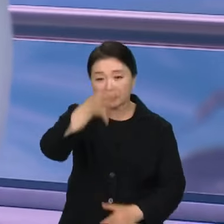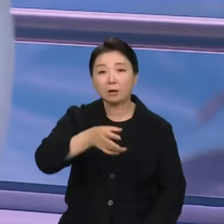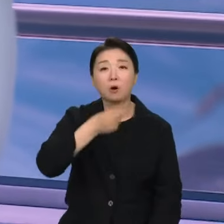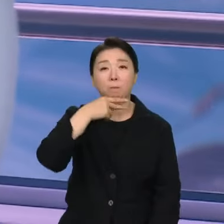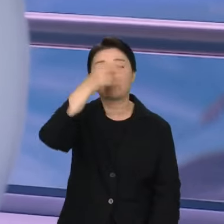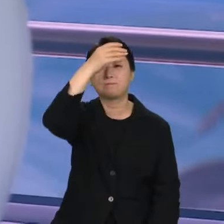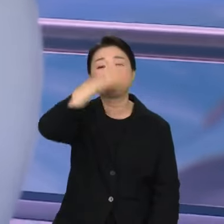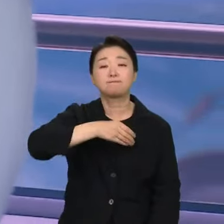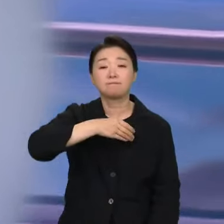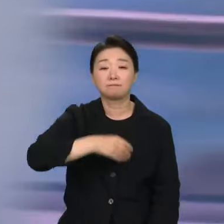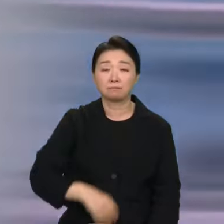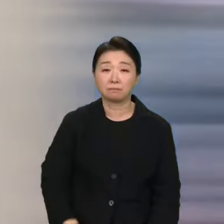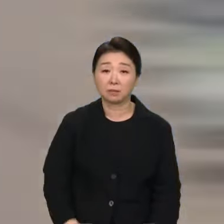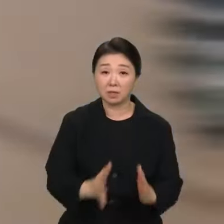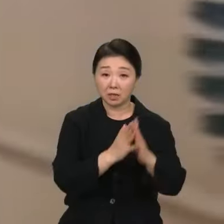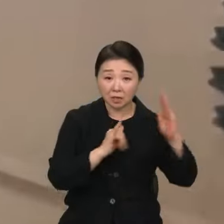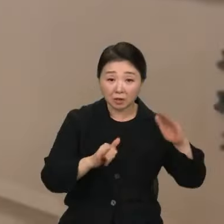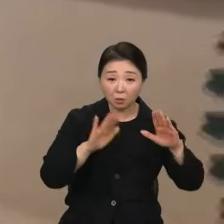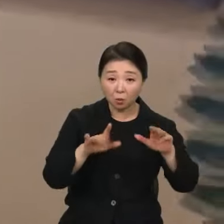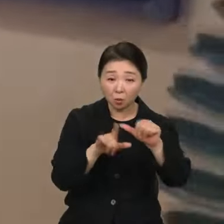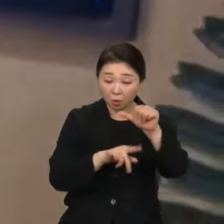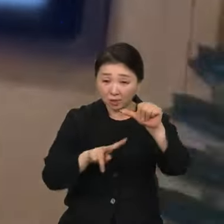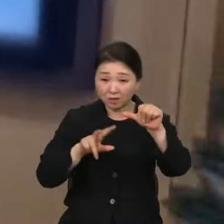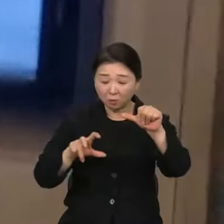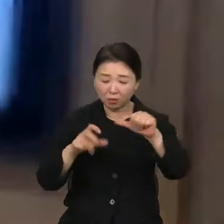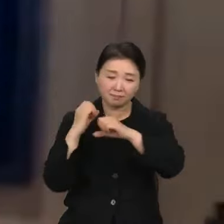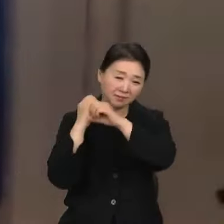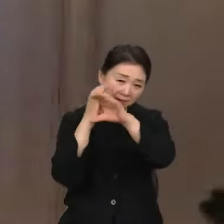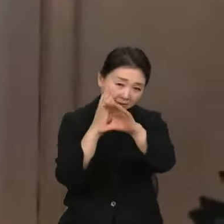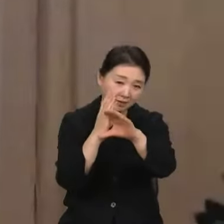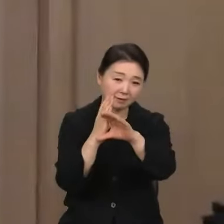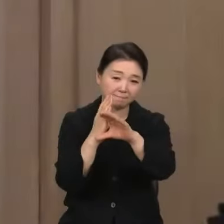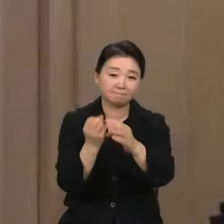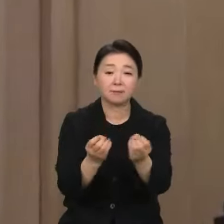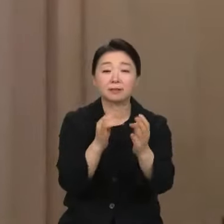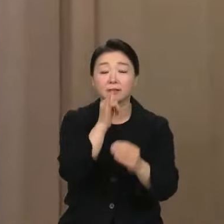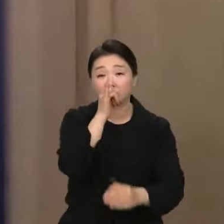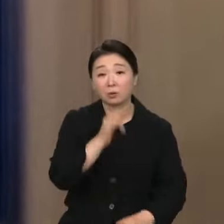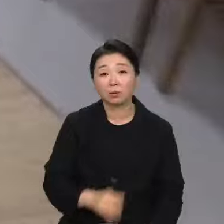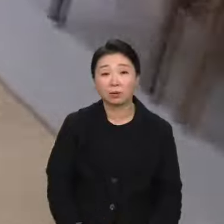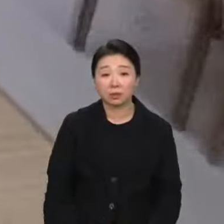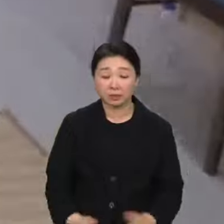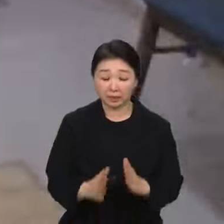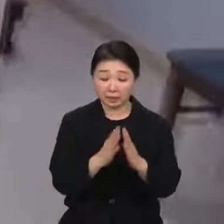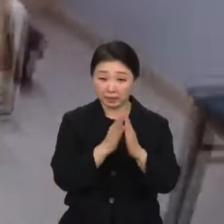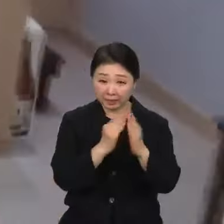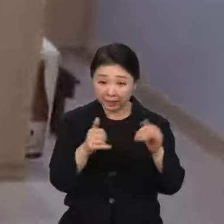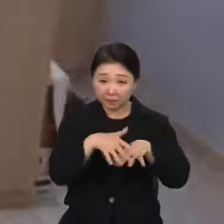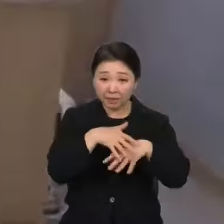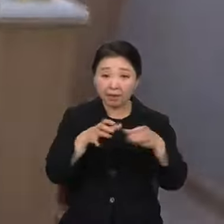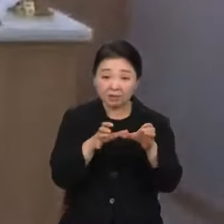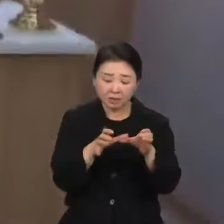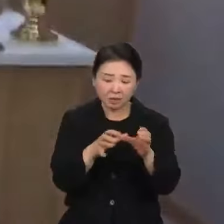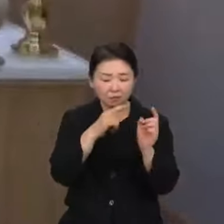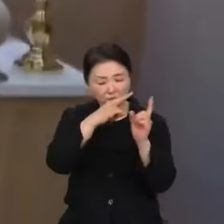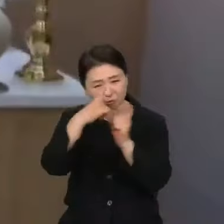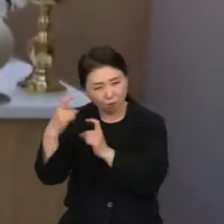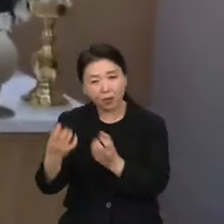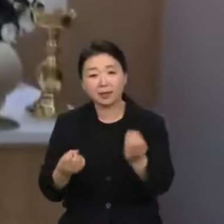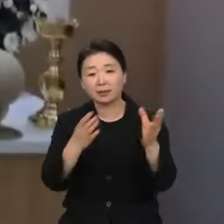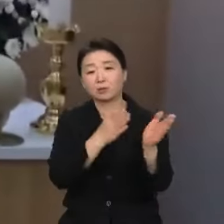않았습니다. 유족들은 오는 25일 미뤄둔 장례를 치릅니다. 시민단체는 효정 씨 추모 행사를 준비하고